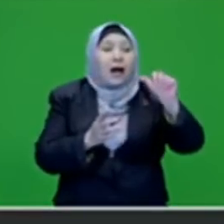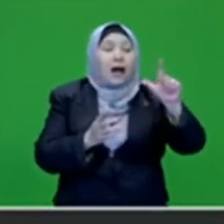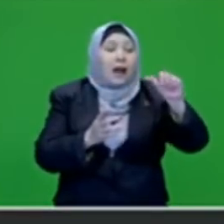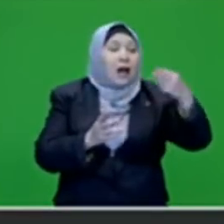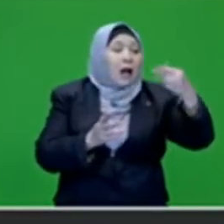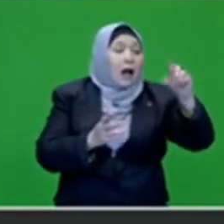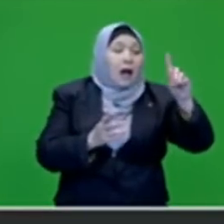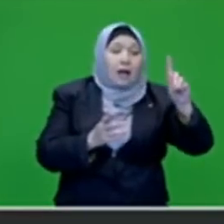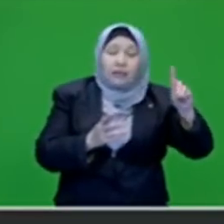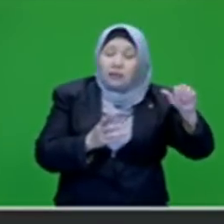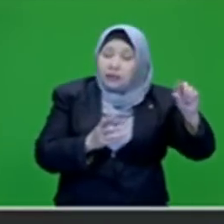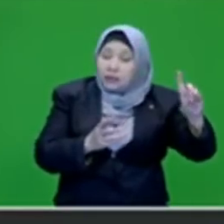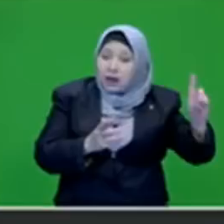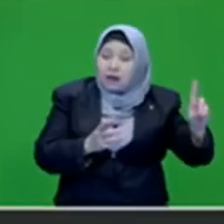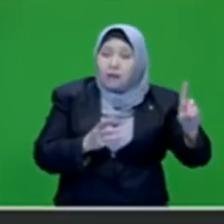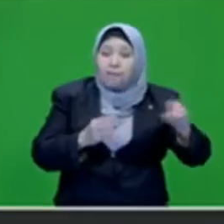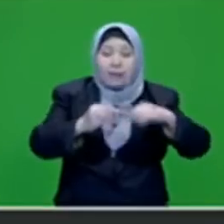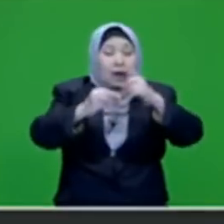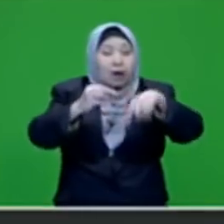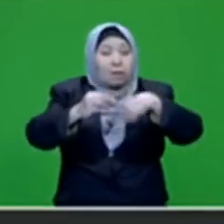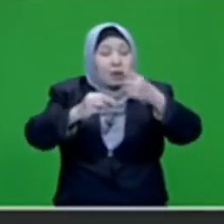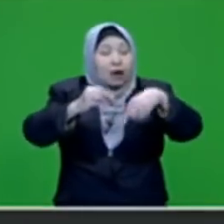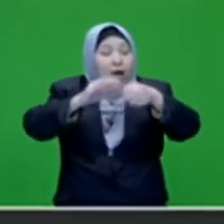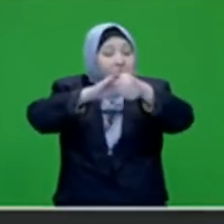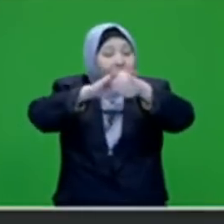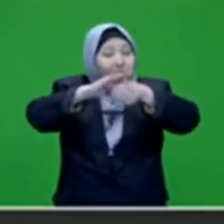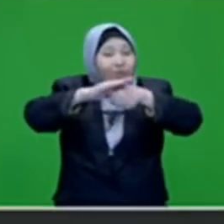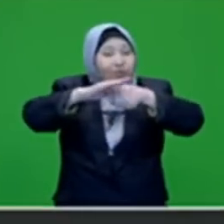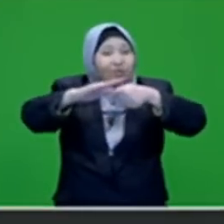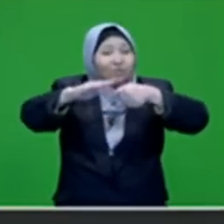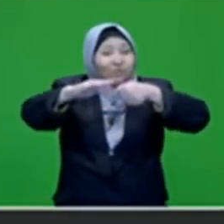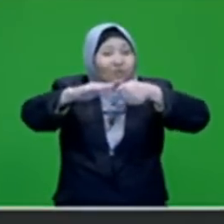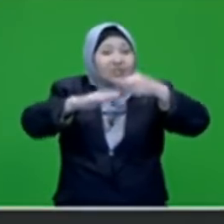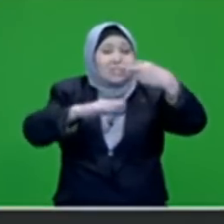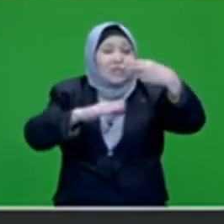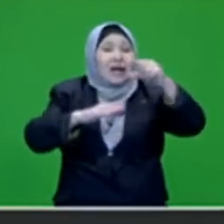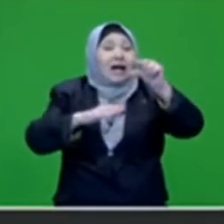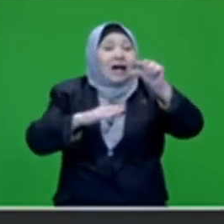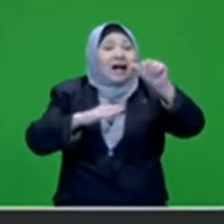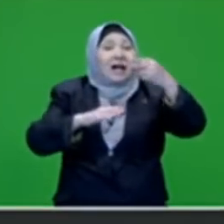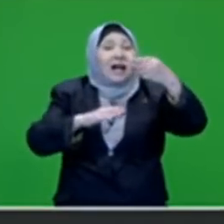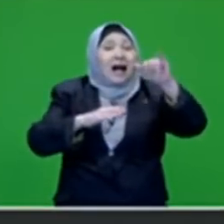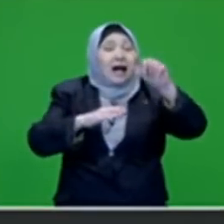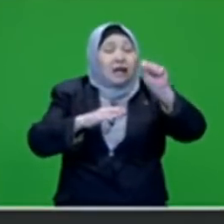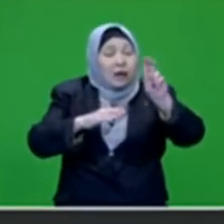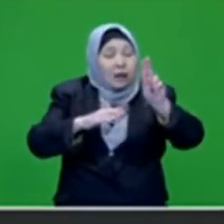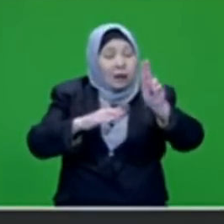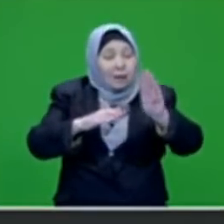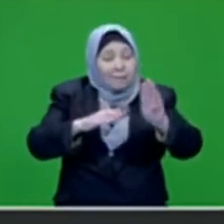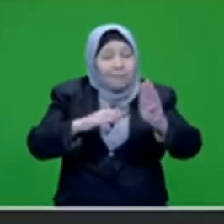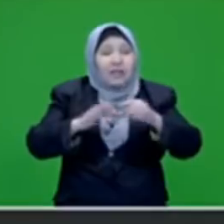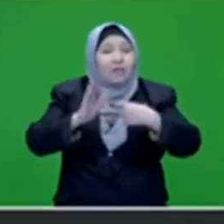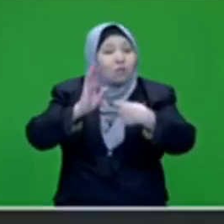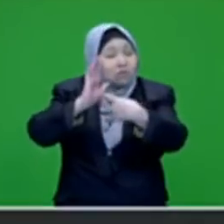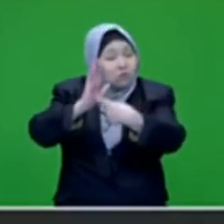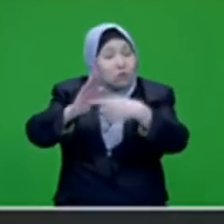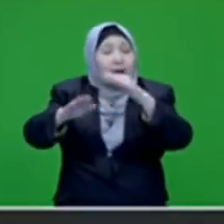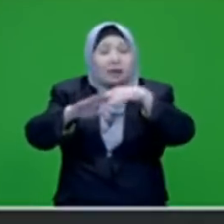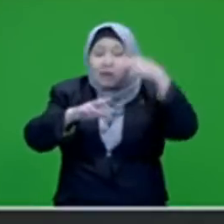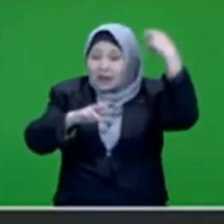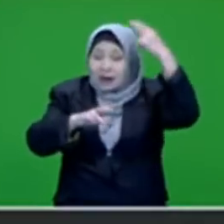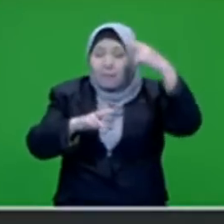adalah perkara-perkara ghaib yang bakal berlaku, diperlihatkan Allah kepada Nabi Yusuf AS